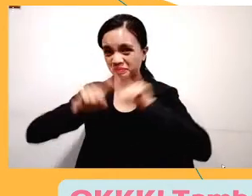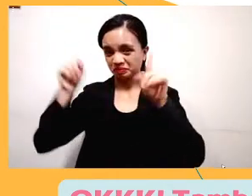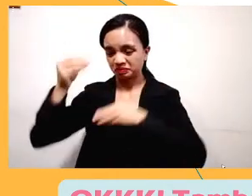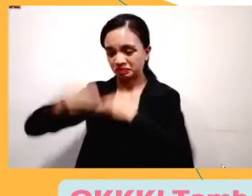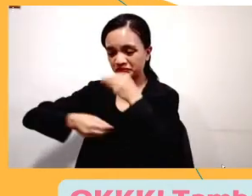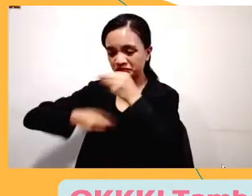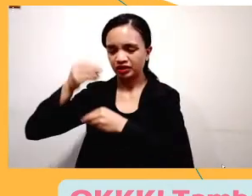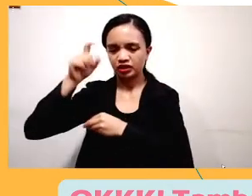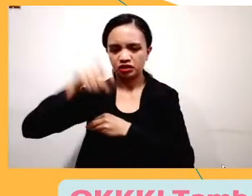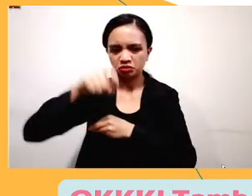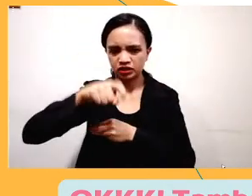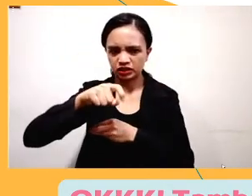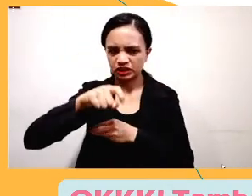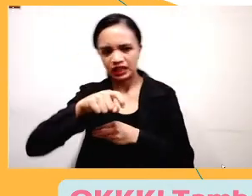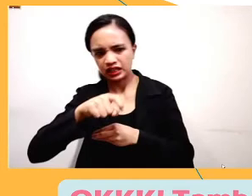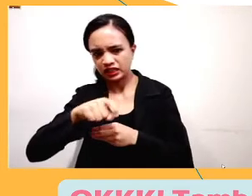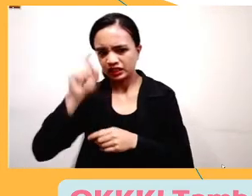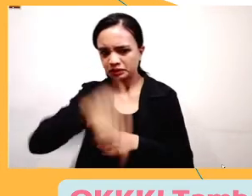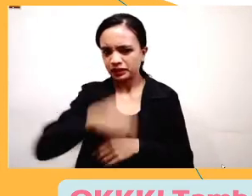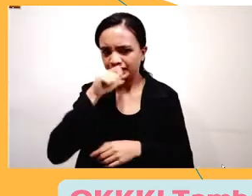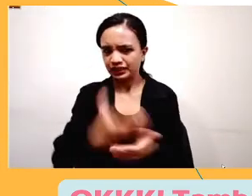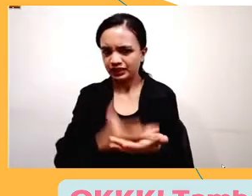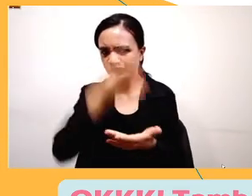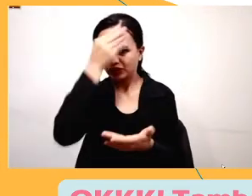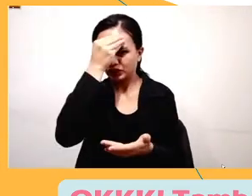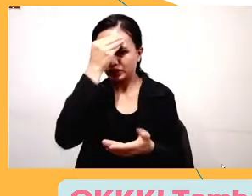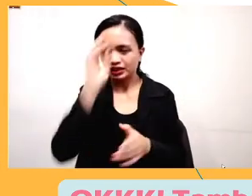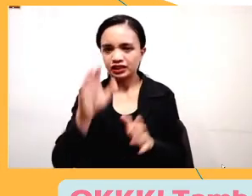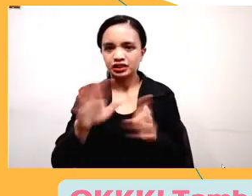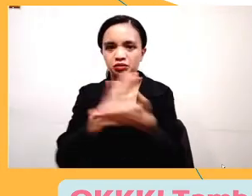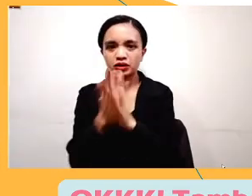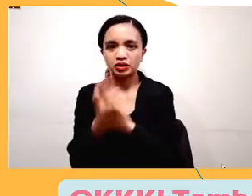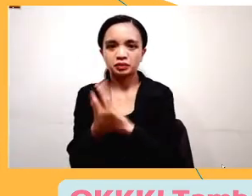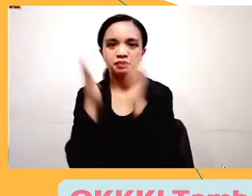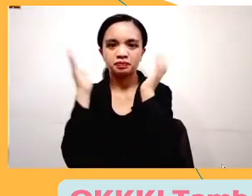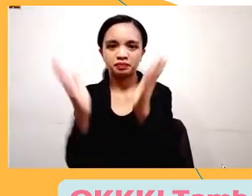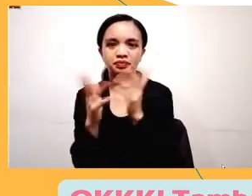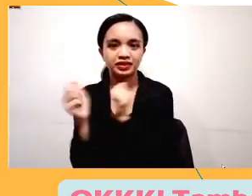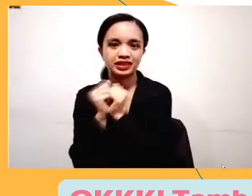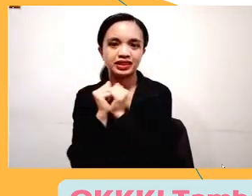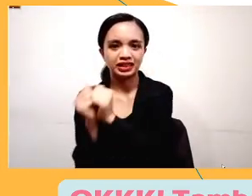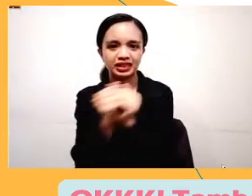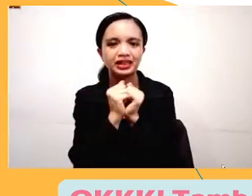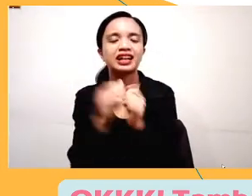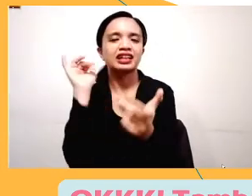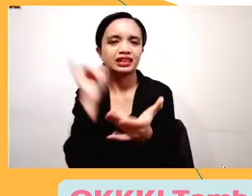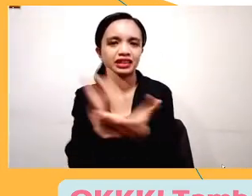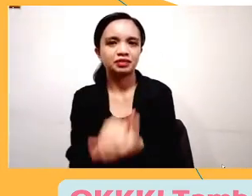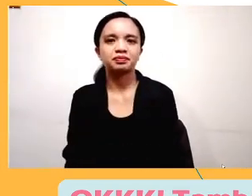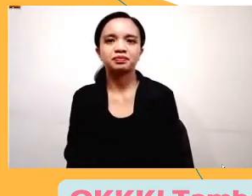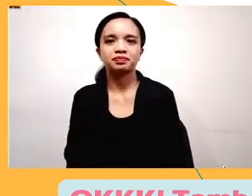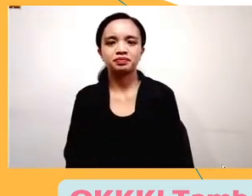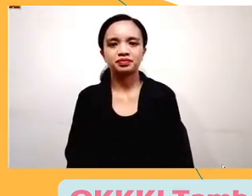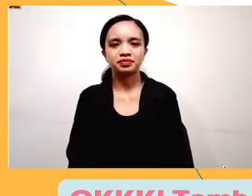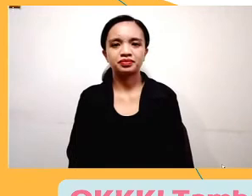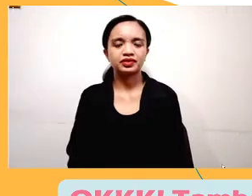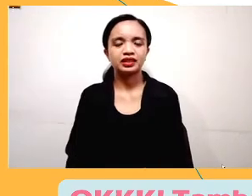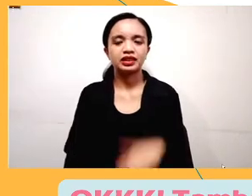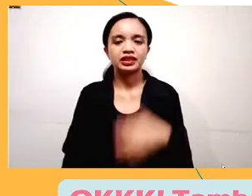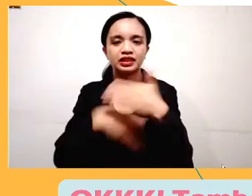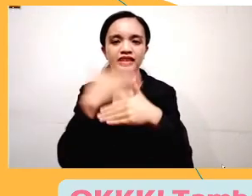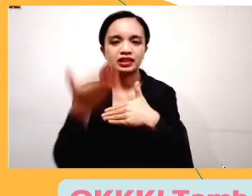some things para sila ay maging ka-births mo. Diba? Ganon. Okay? Now, the other thing